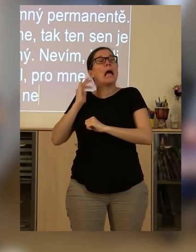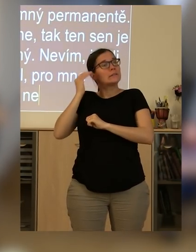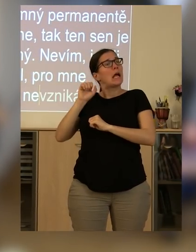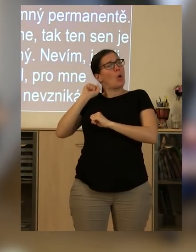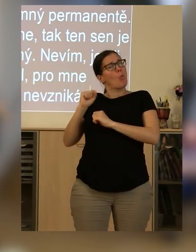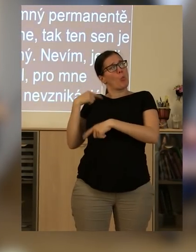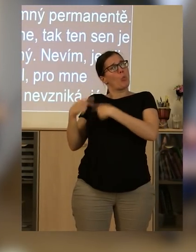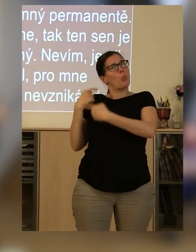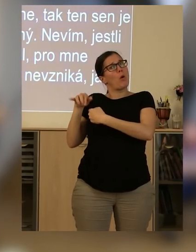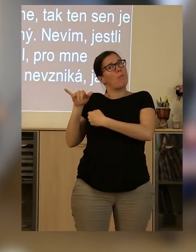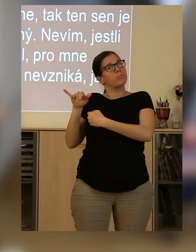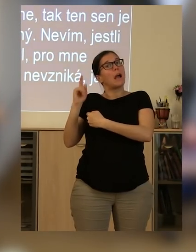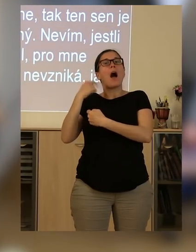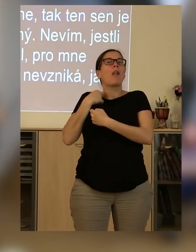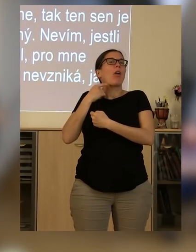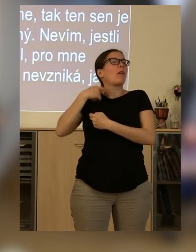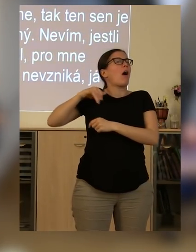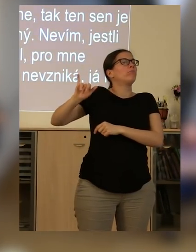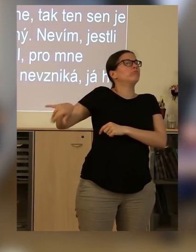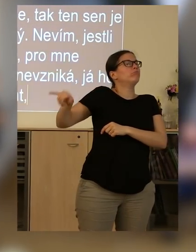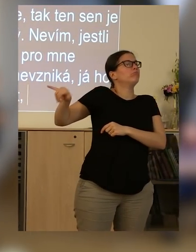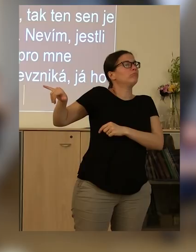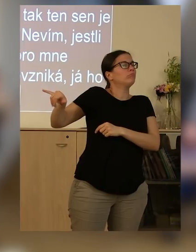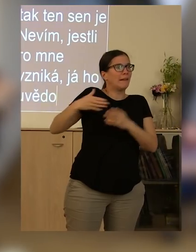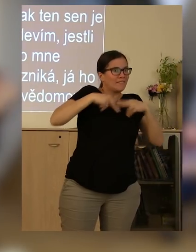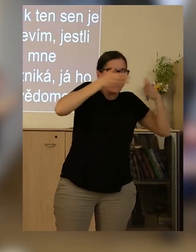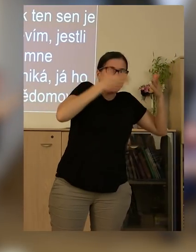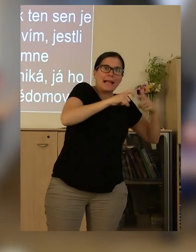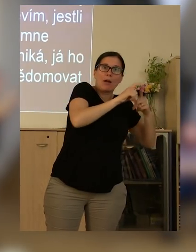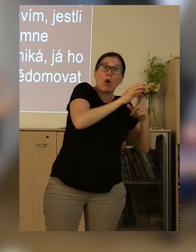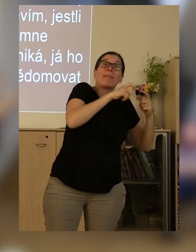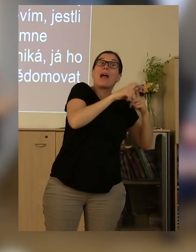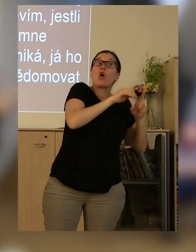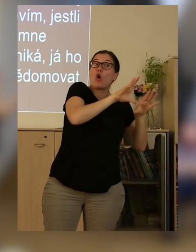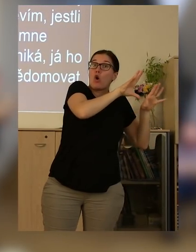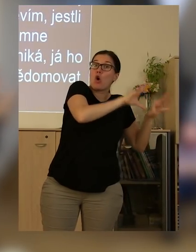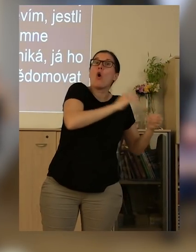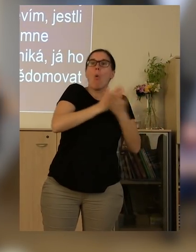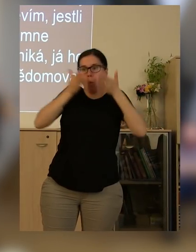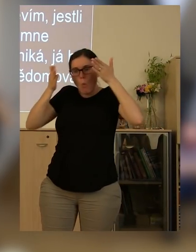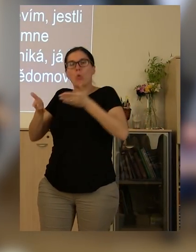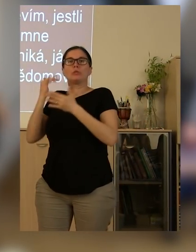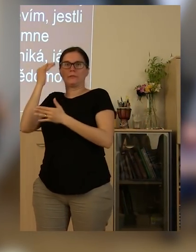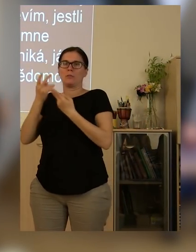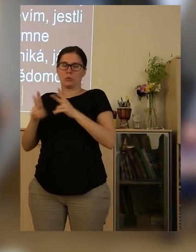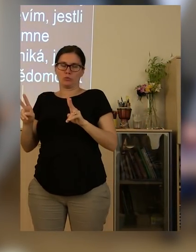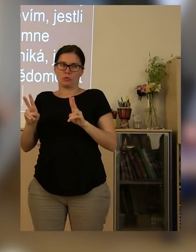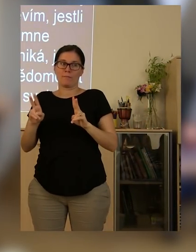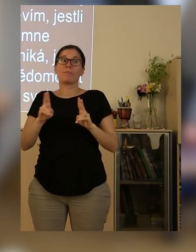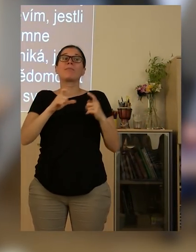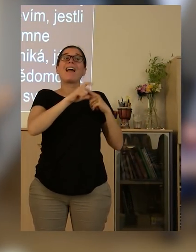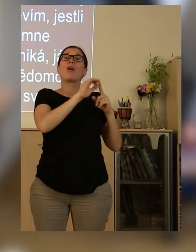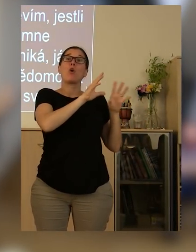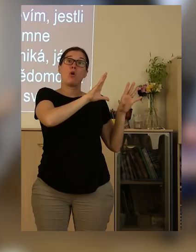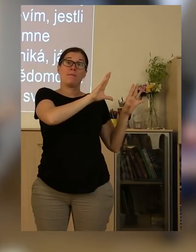začínám uvědomovat. A samozřejmě, že tím, že já stišuju svoje ego,